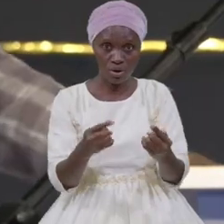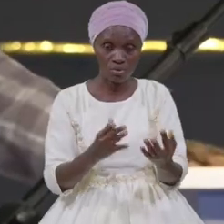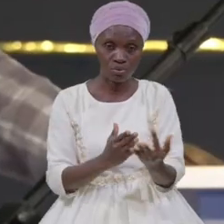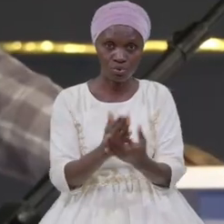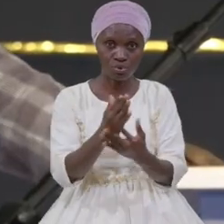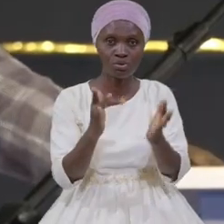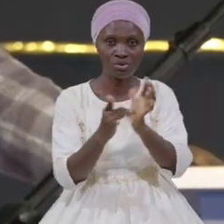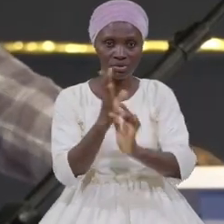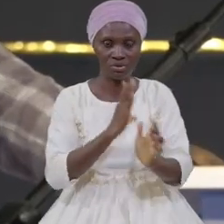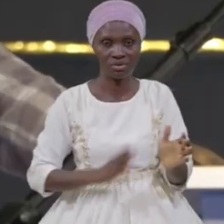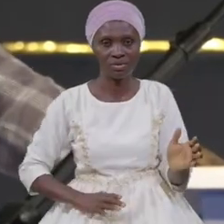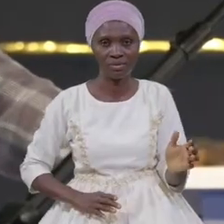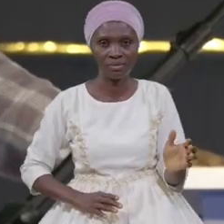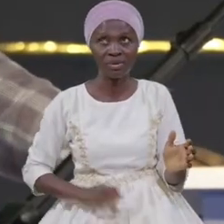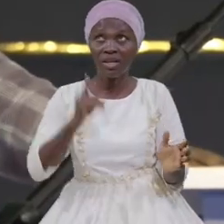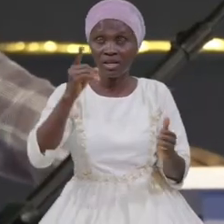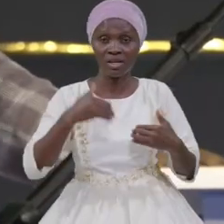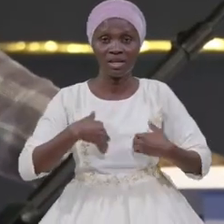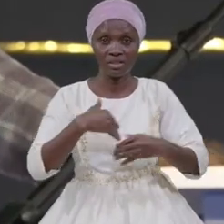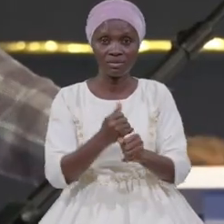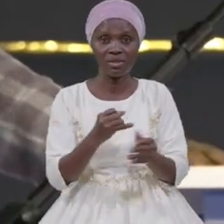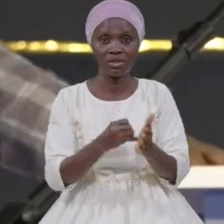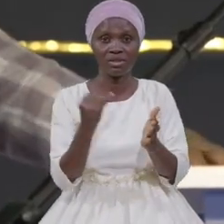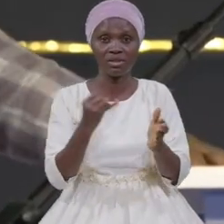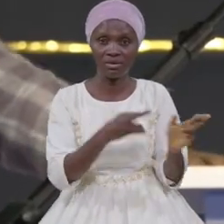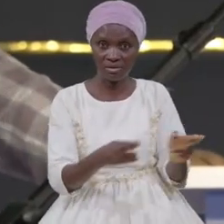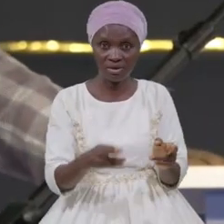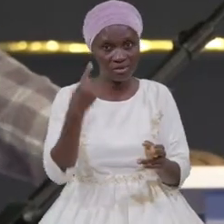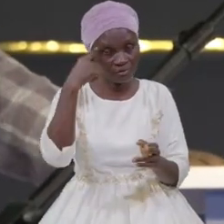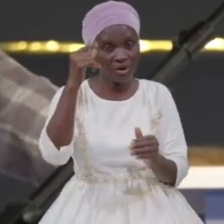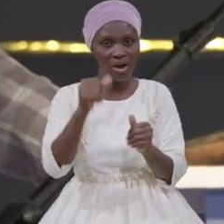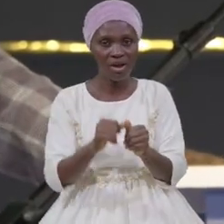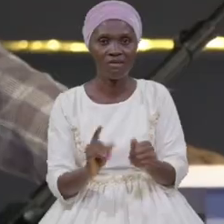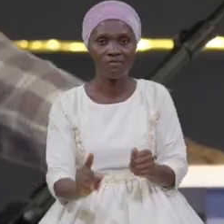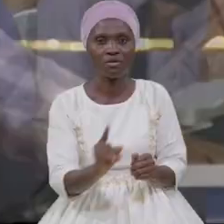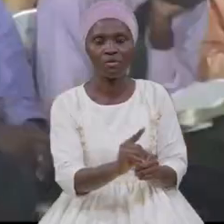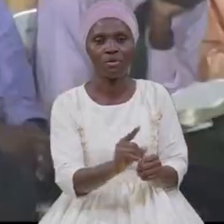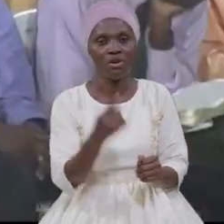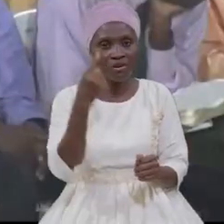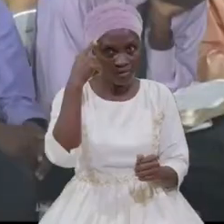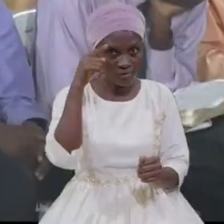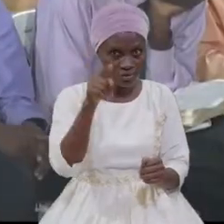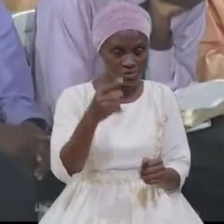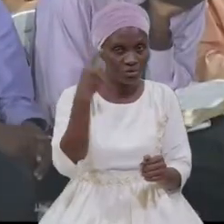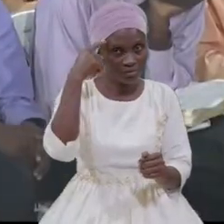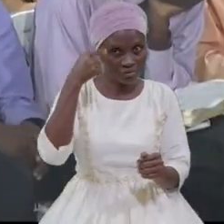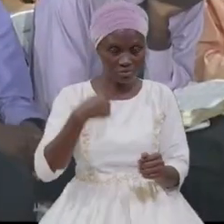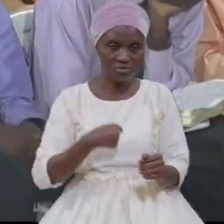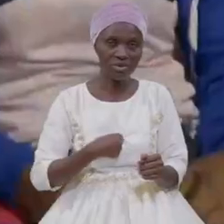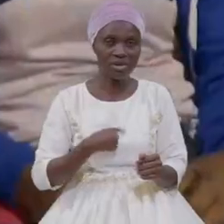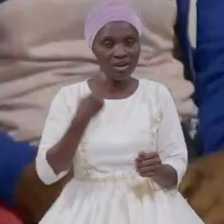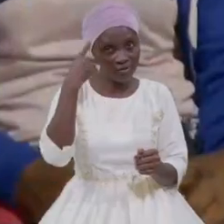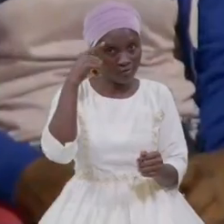Et il a déjà rendu disponible pour chacun. Pour toi. Pour moi. Pour